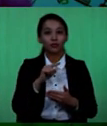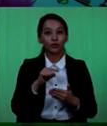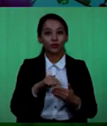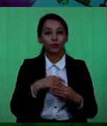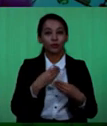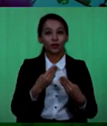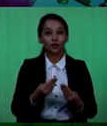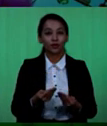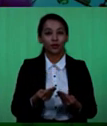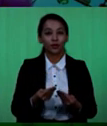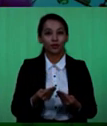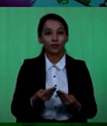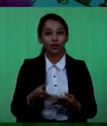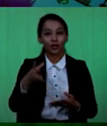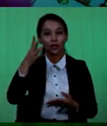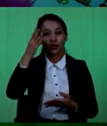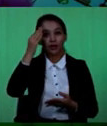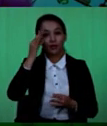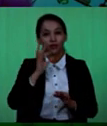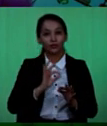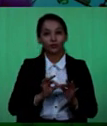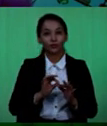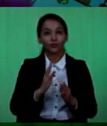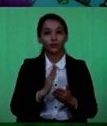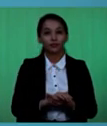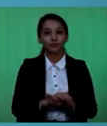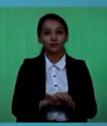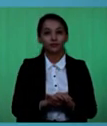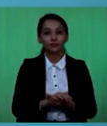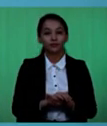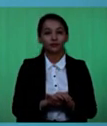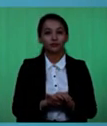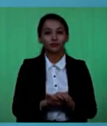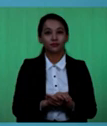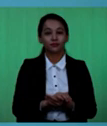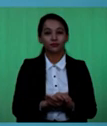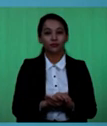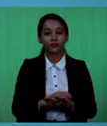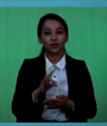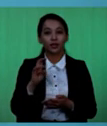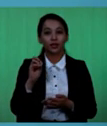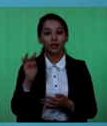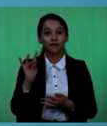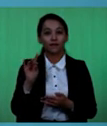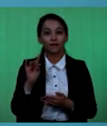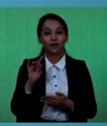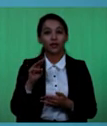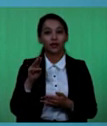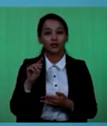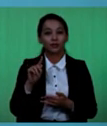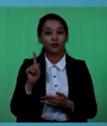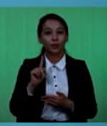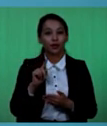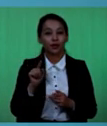berish orqali egallagan bilimlaringizni sinovdan o'tkazib olsam. Nerv tizimi nimalardan tashkil